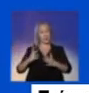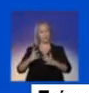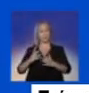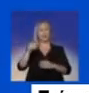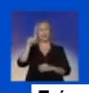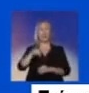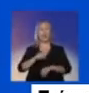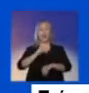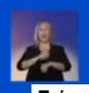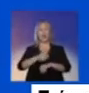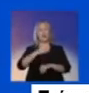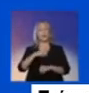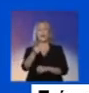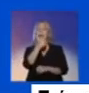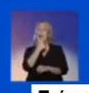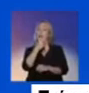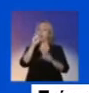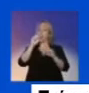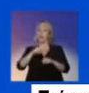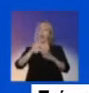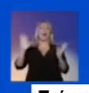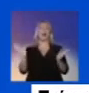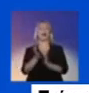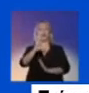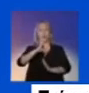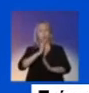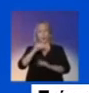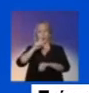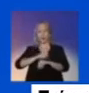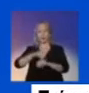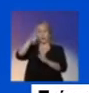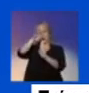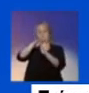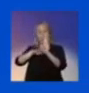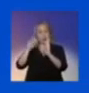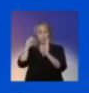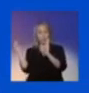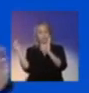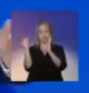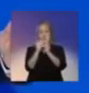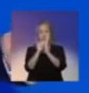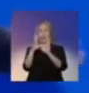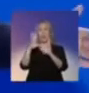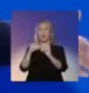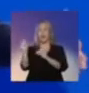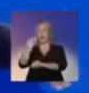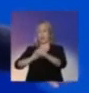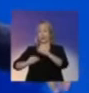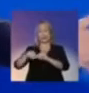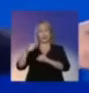μεγάλο μερίδιο για να μπορέσουμε να υλοποιήσουμε αυτά τα οποία δικαιούμαστε και μας τα δίνει και ο Πρωθυπουργός. Πάμε στη ΔΕΗ, όπου και